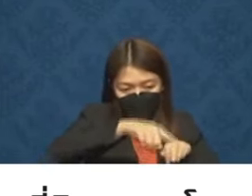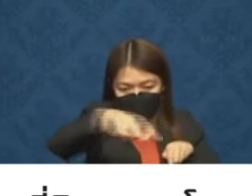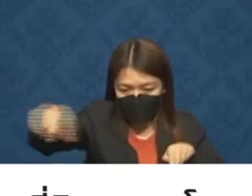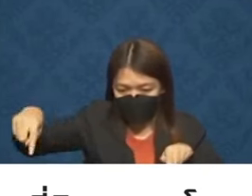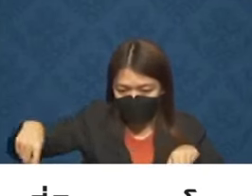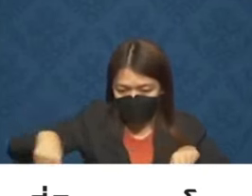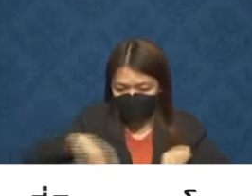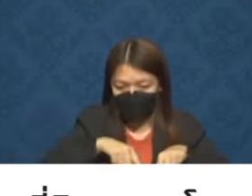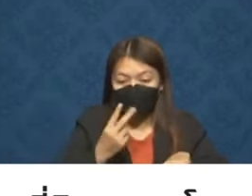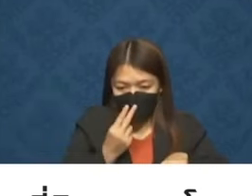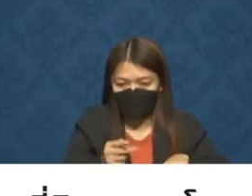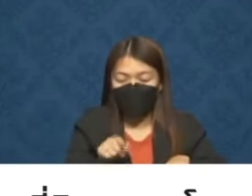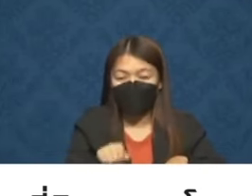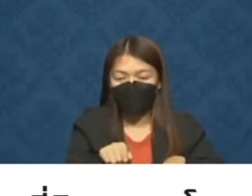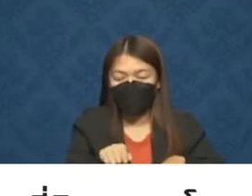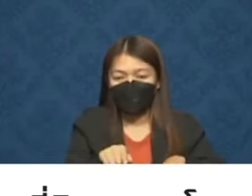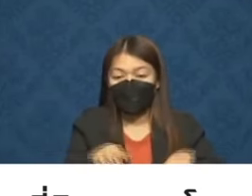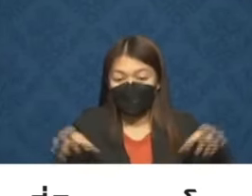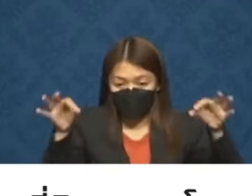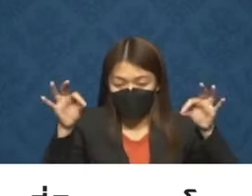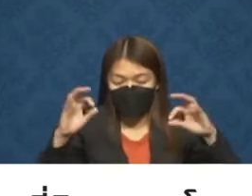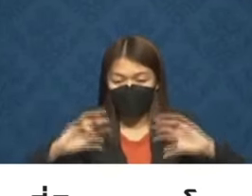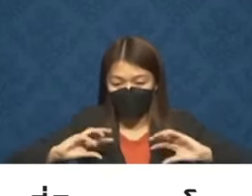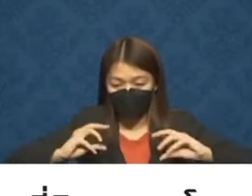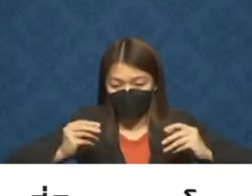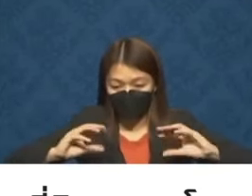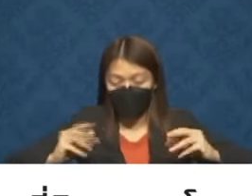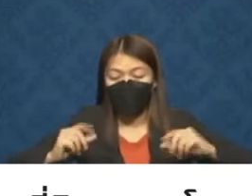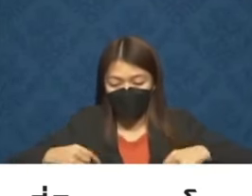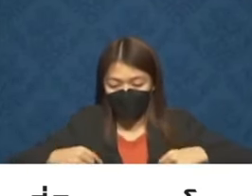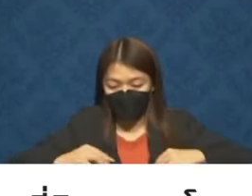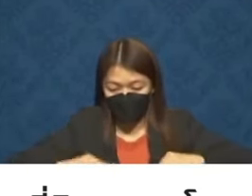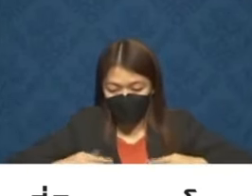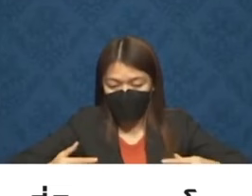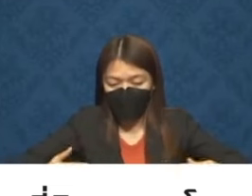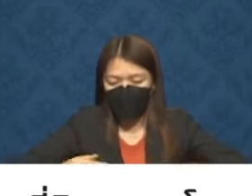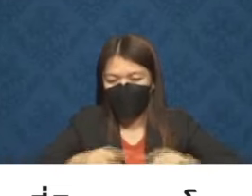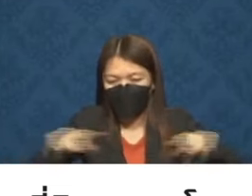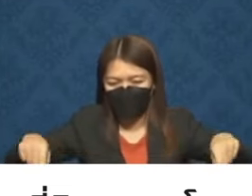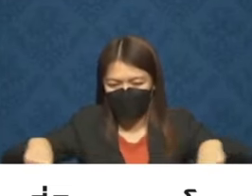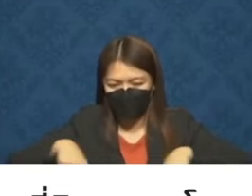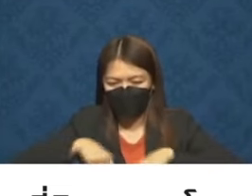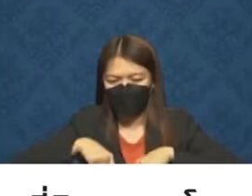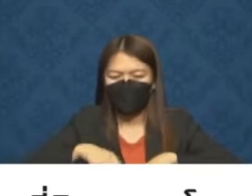ที่ปรากฏนั้นเนี่ยถ้าถือแผนที่นั้นเนี่ยเนื้อที่ที่ดินเนี่ยมันจะมีเพียง